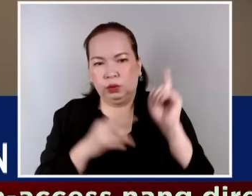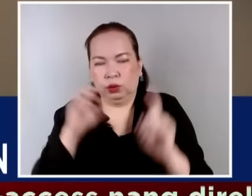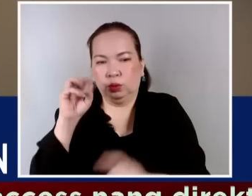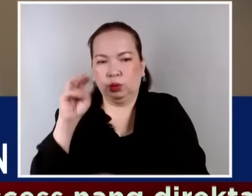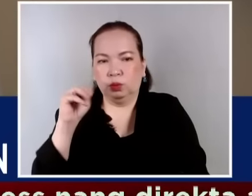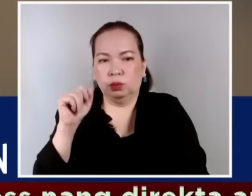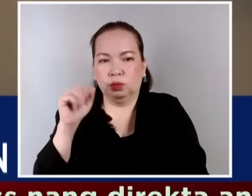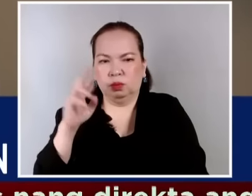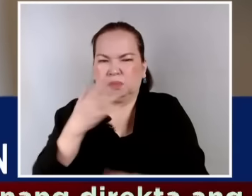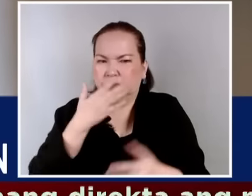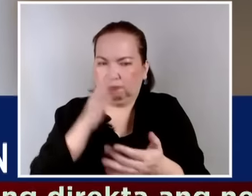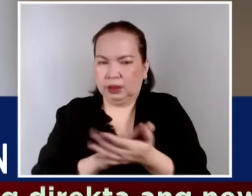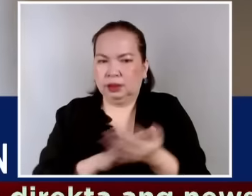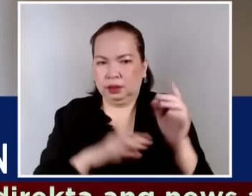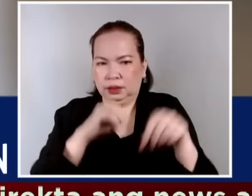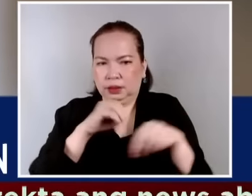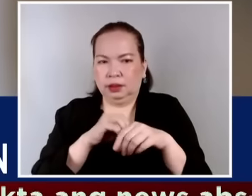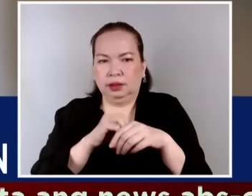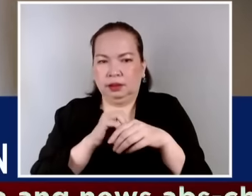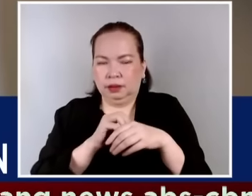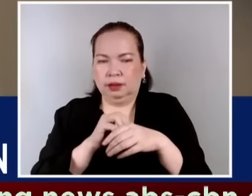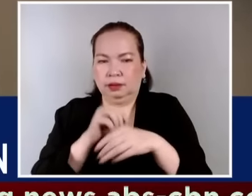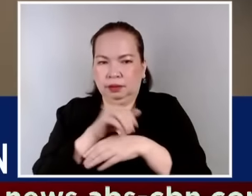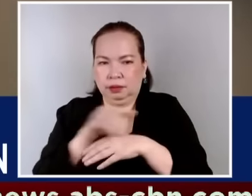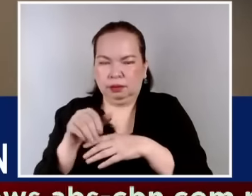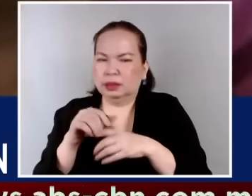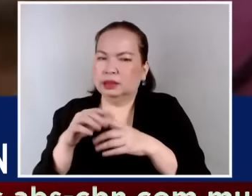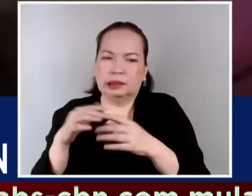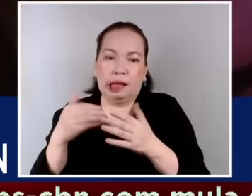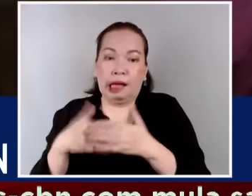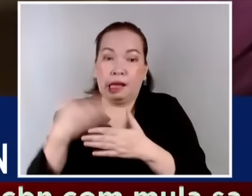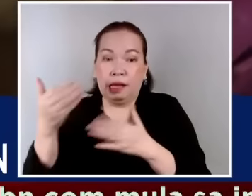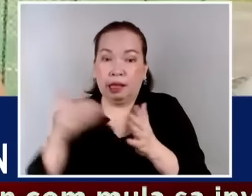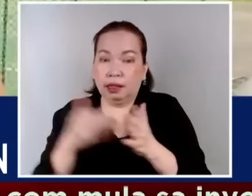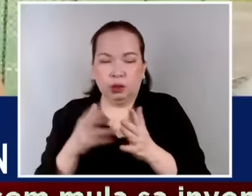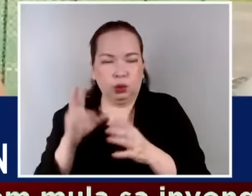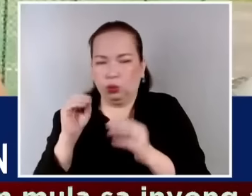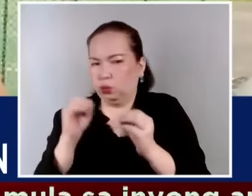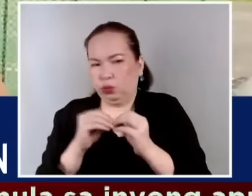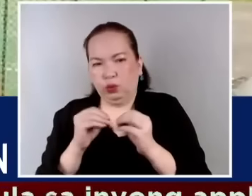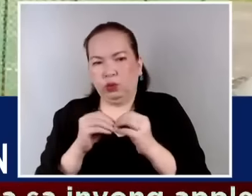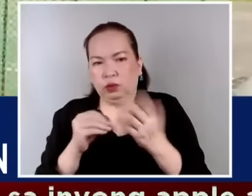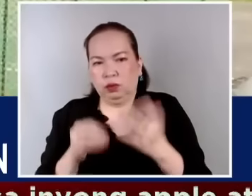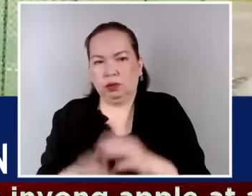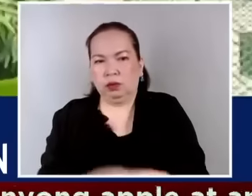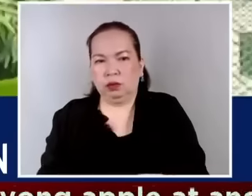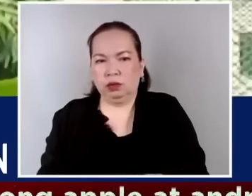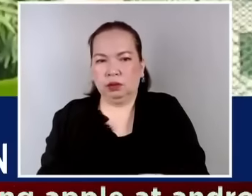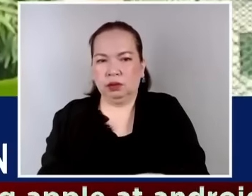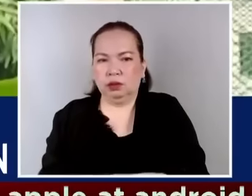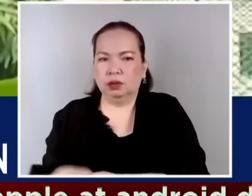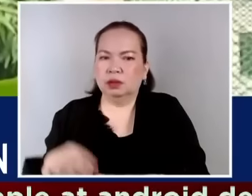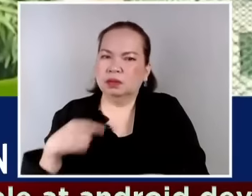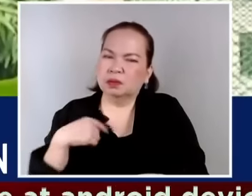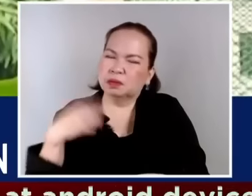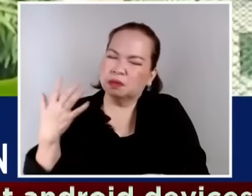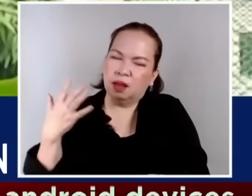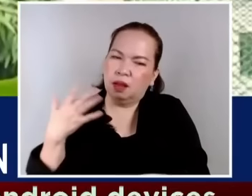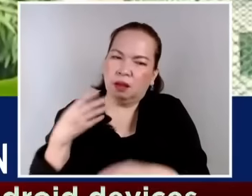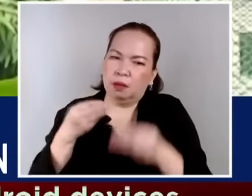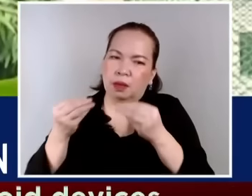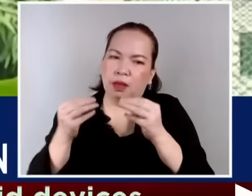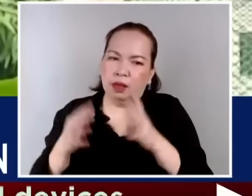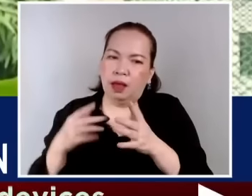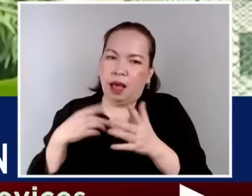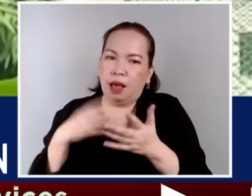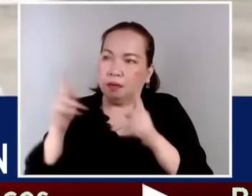kontrabida sa serye. Pero hindi na muling nasundan ang proyekto ng aktor. Wala naman kasi akong manager, but hindi ka tulad pag may manager ka,